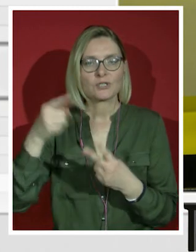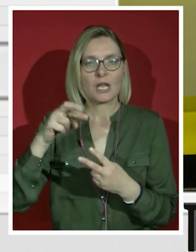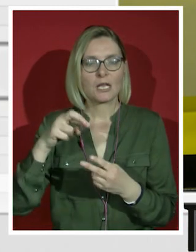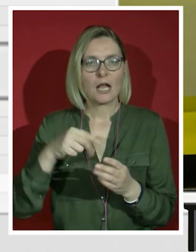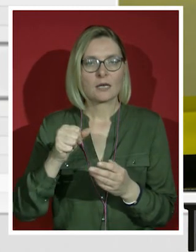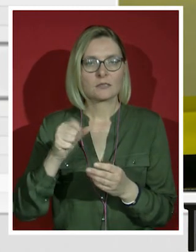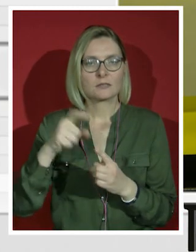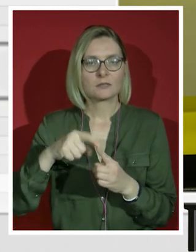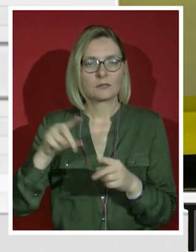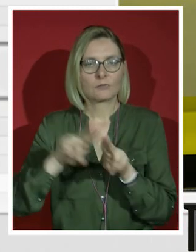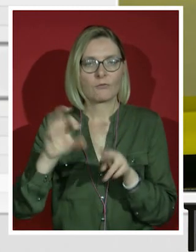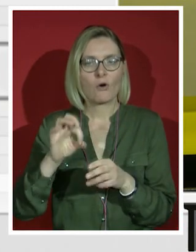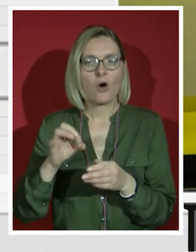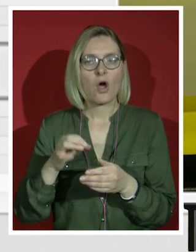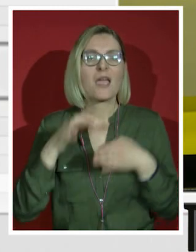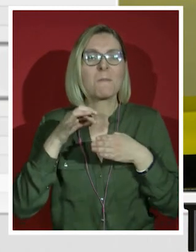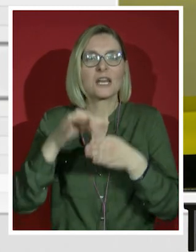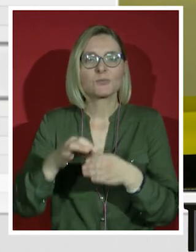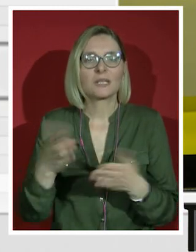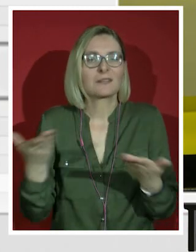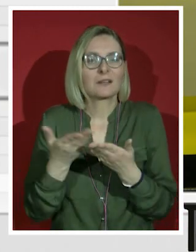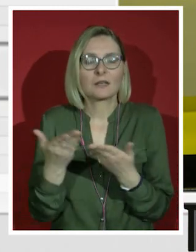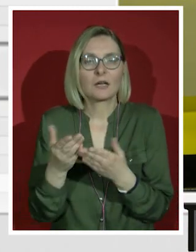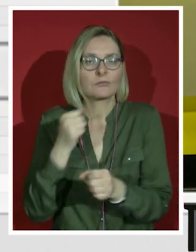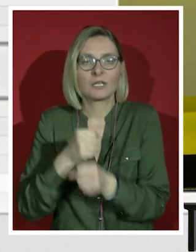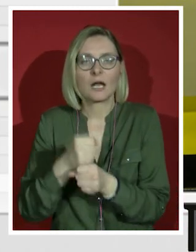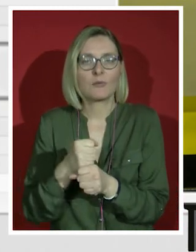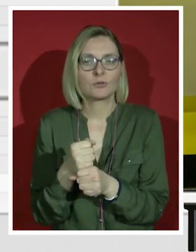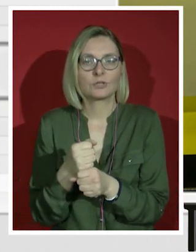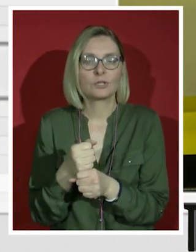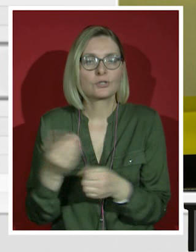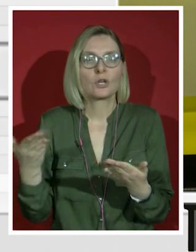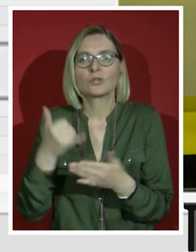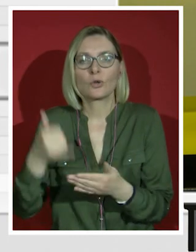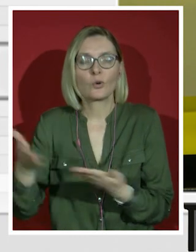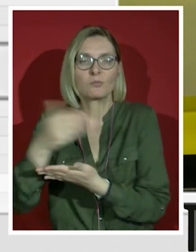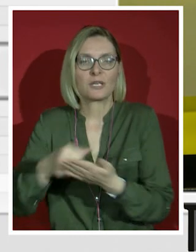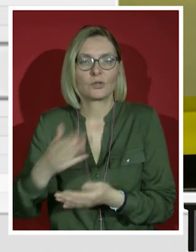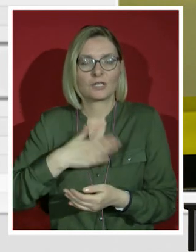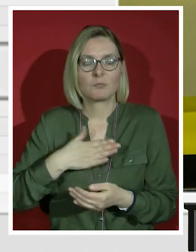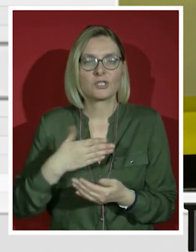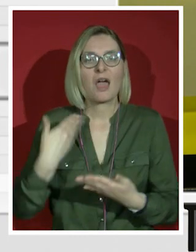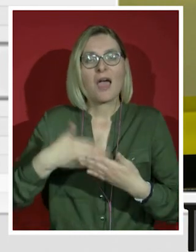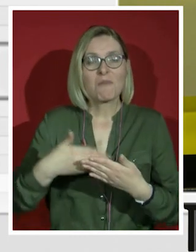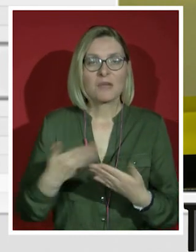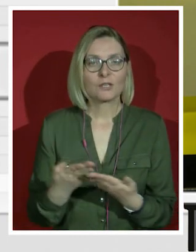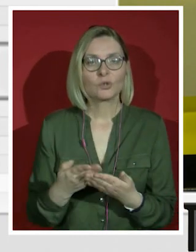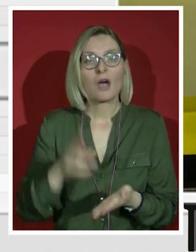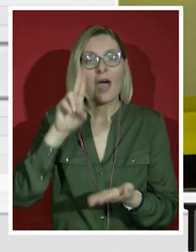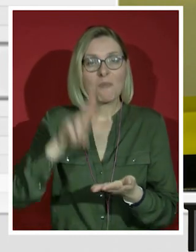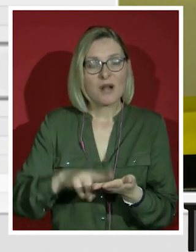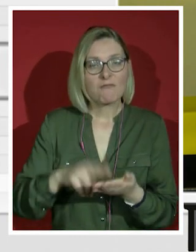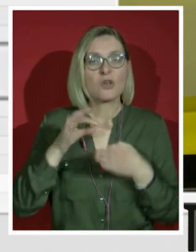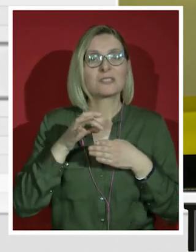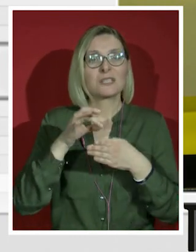еден вид менеджмент. Како ќе ја менеджираш кошницата, многу зависи колку приход ќе извадиш. Меѓутоа, за да се правилно се